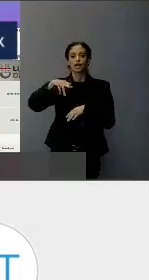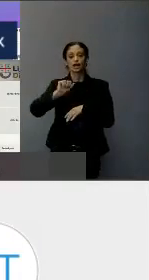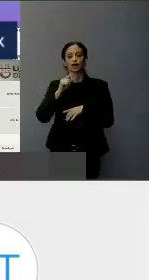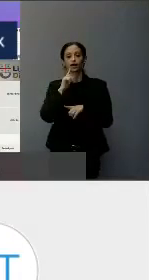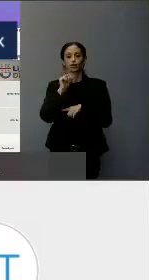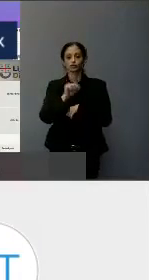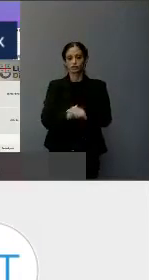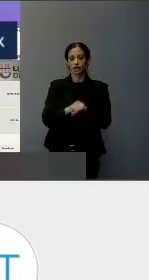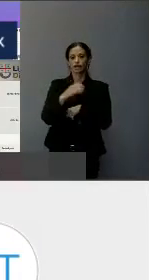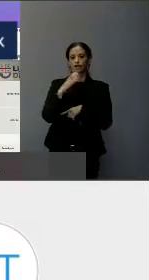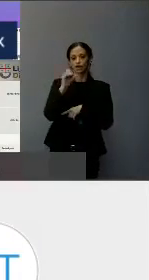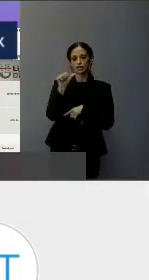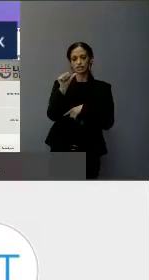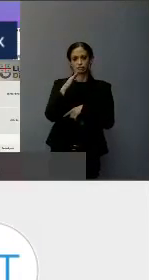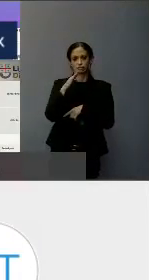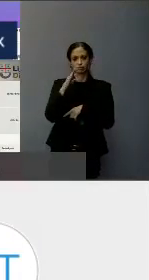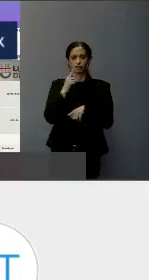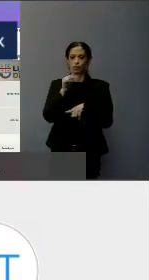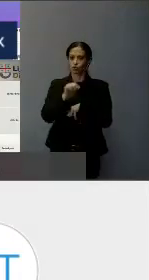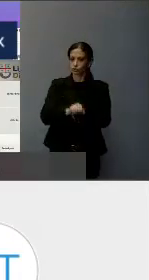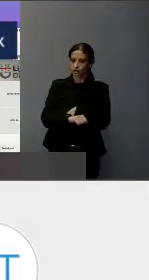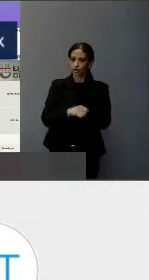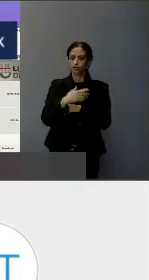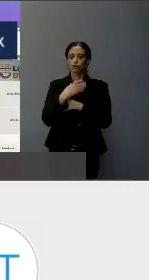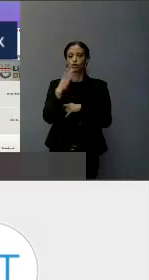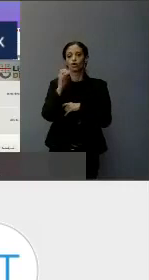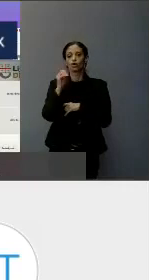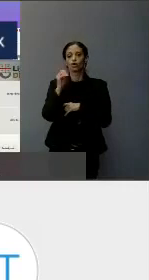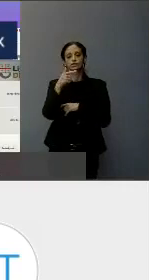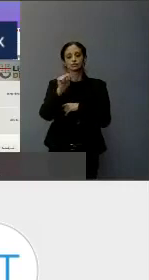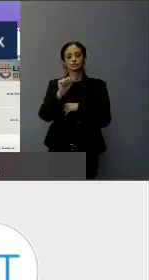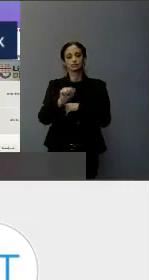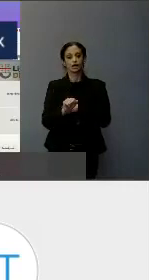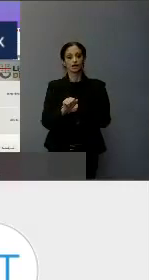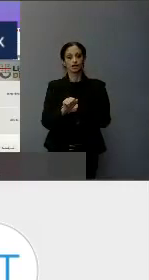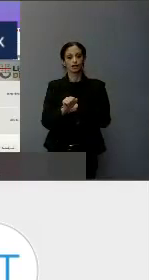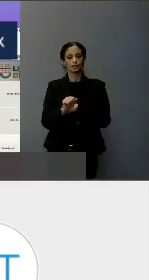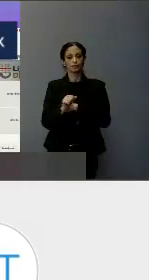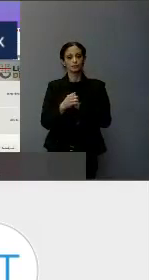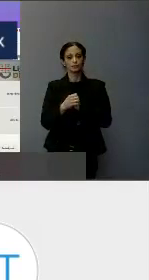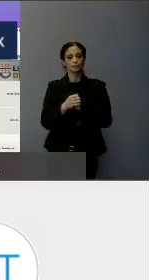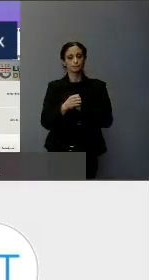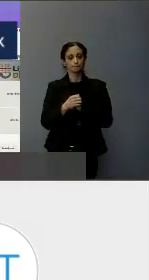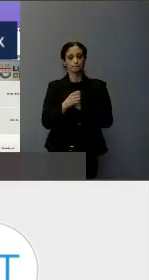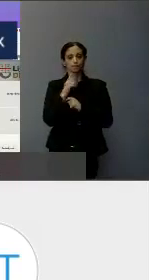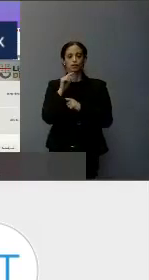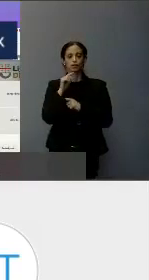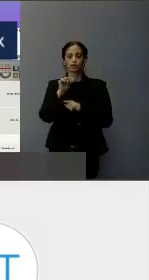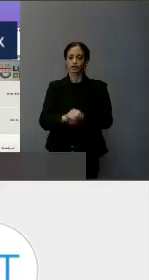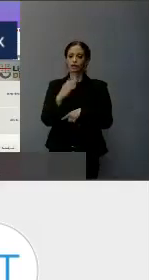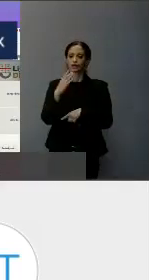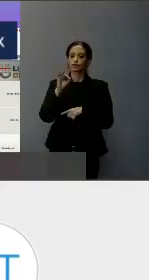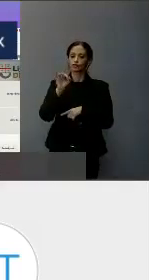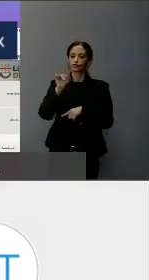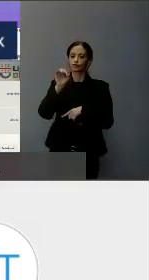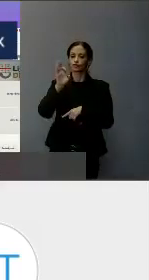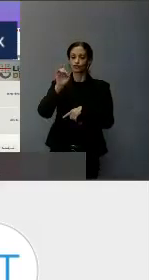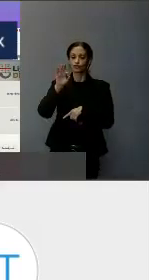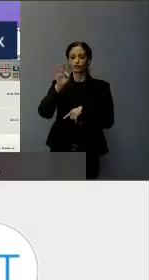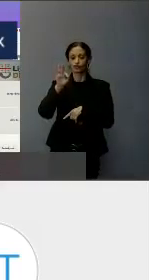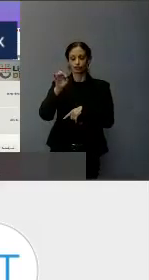consigliere cassino astrario consigliere costa però consigliere ferrero